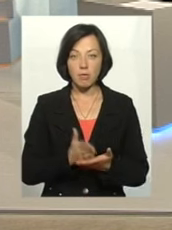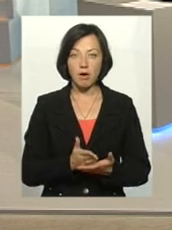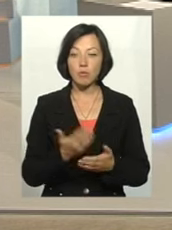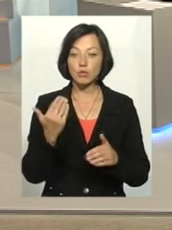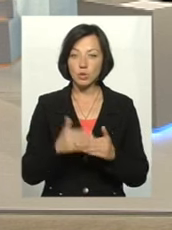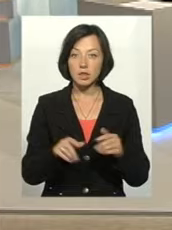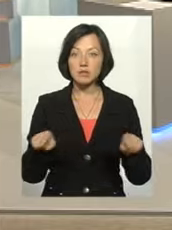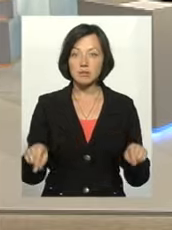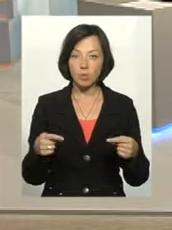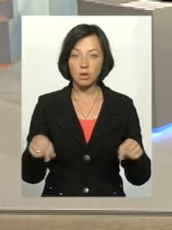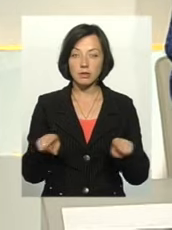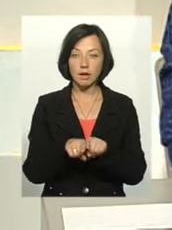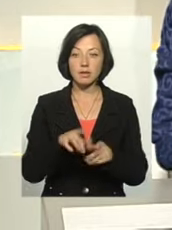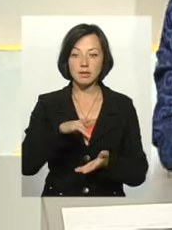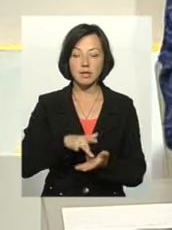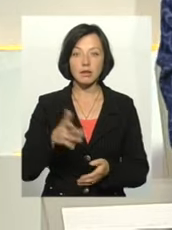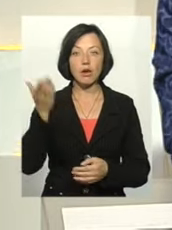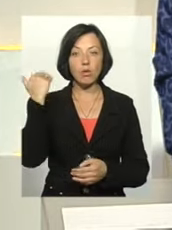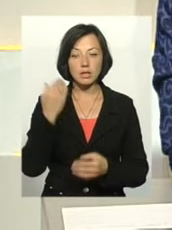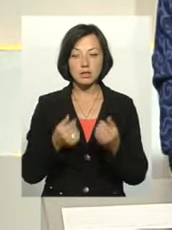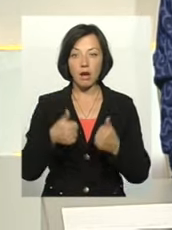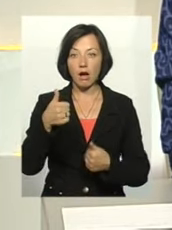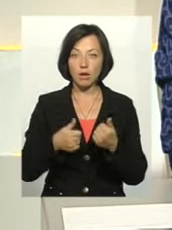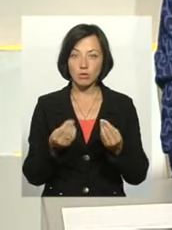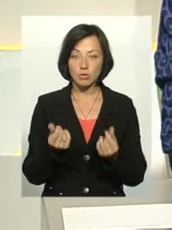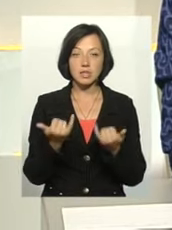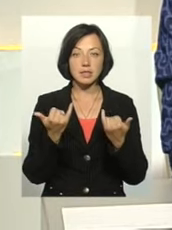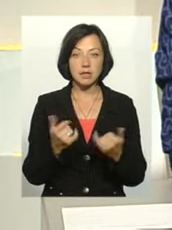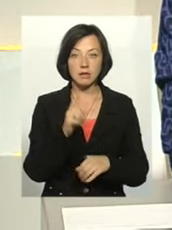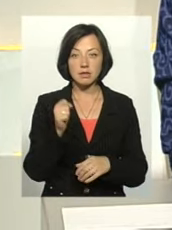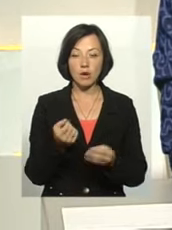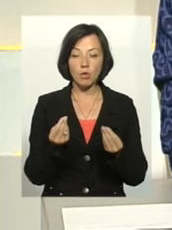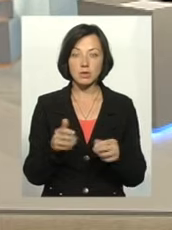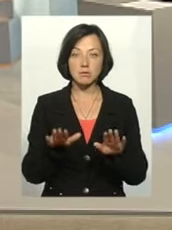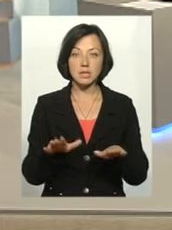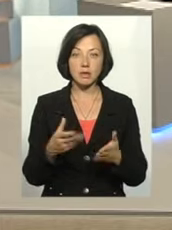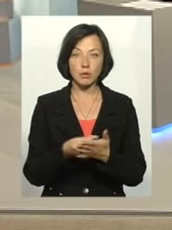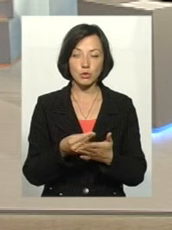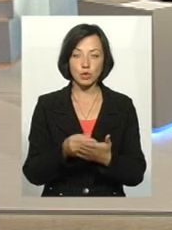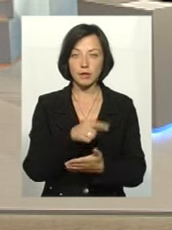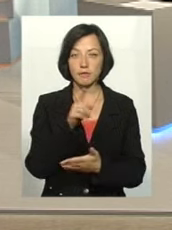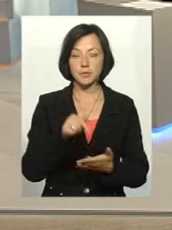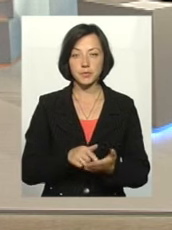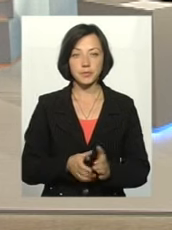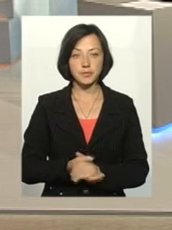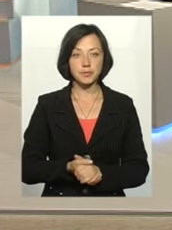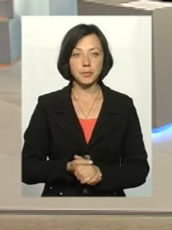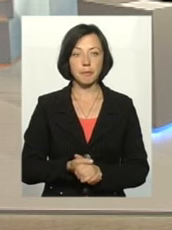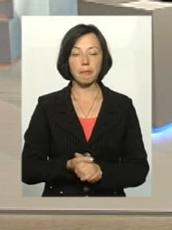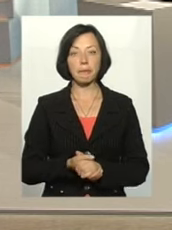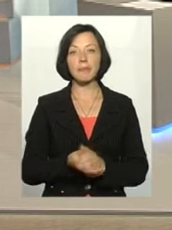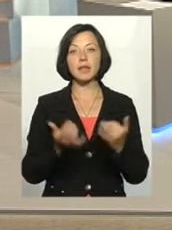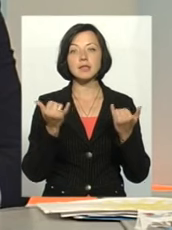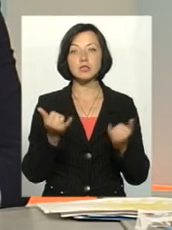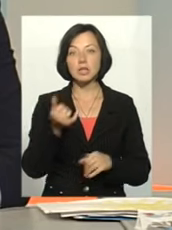вже створені такі центри. Колись за грантові кошти, зараз вони діють за кошти місцевих бюджетів. Сейчас не